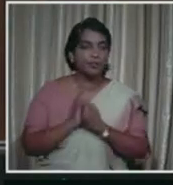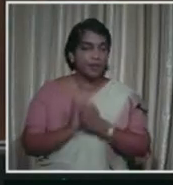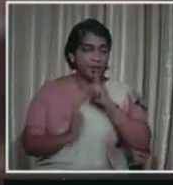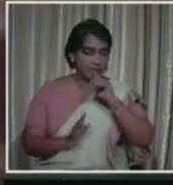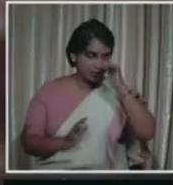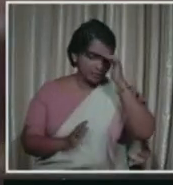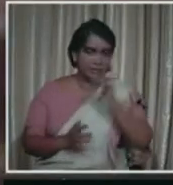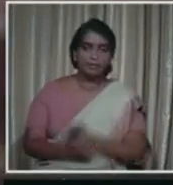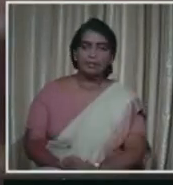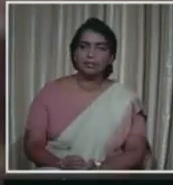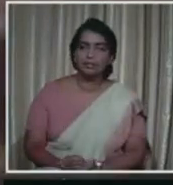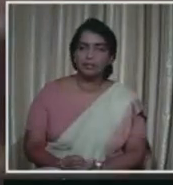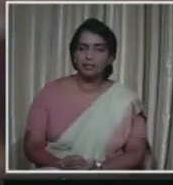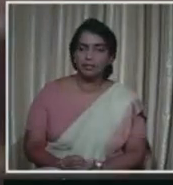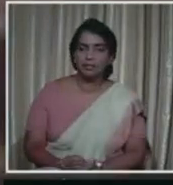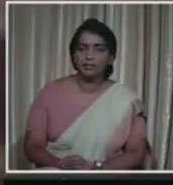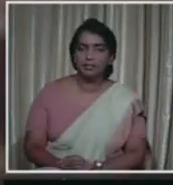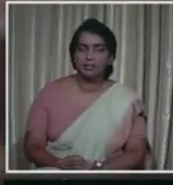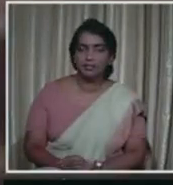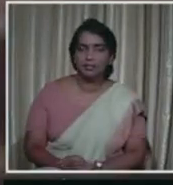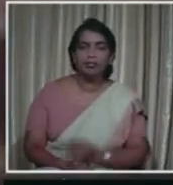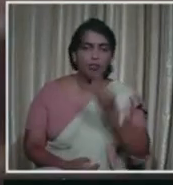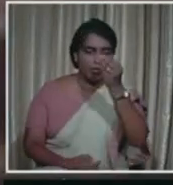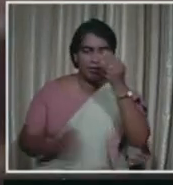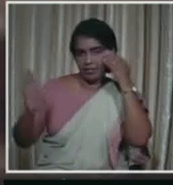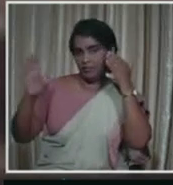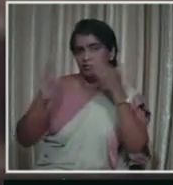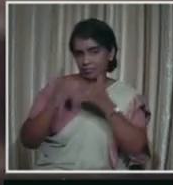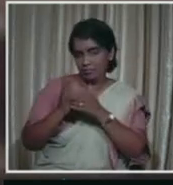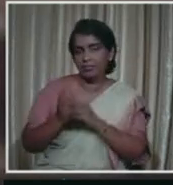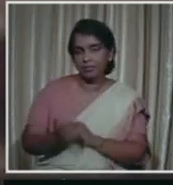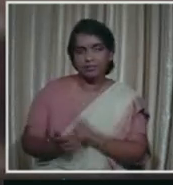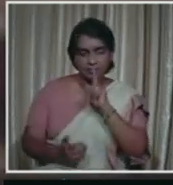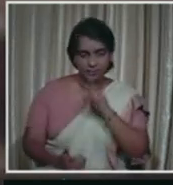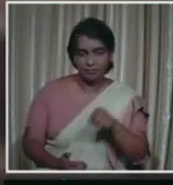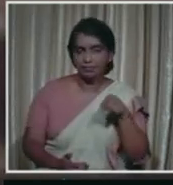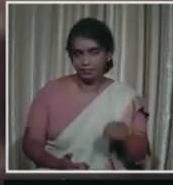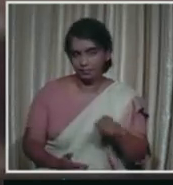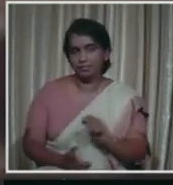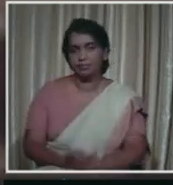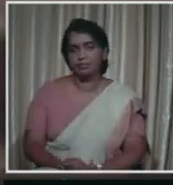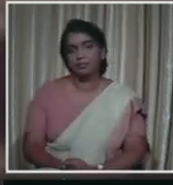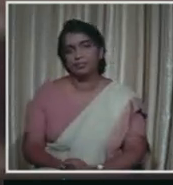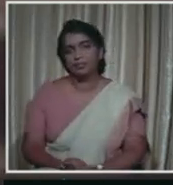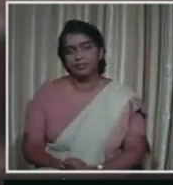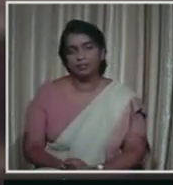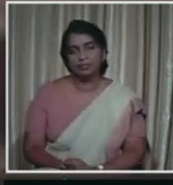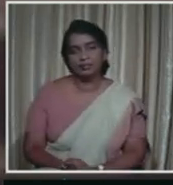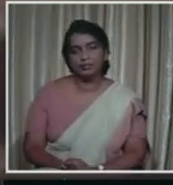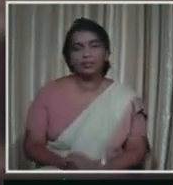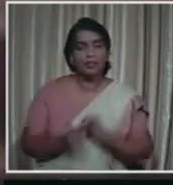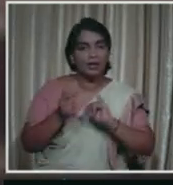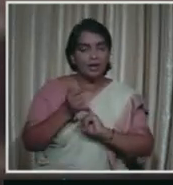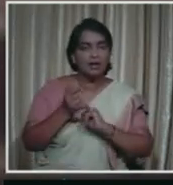කතානායකතුමනි කතානායකතුමනි පුංචි අවධානයක් යොමු කරන්නට කැමති මේ මොහොතේදී සභාවට මම හිතනවා සරත්